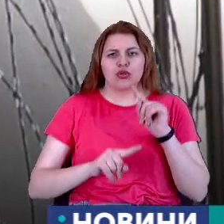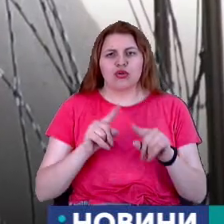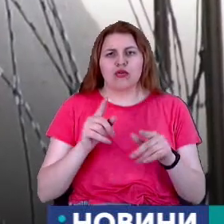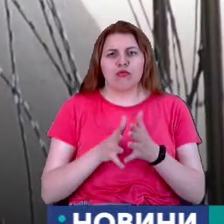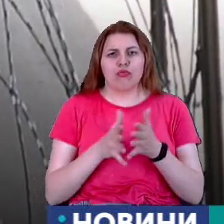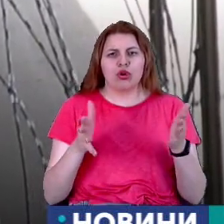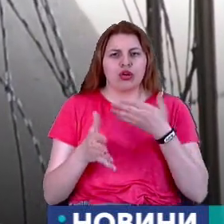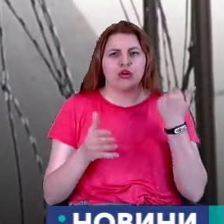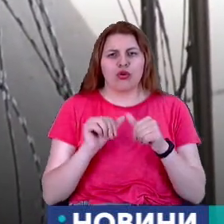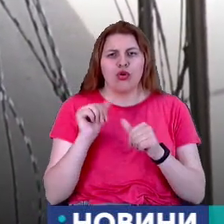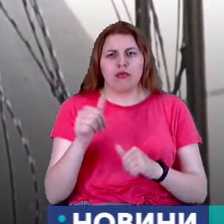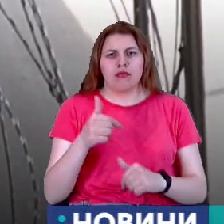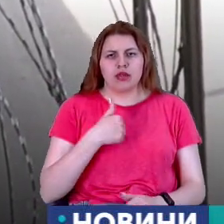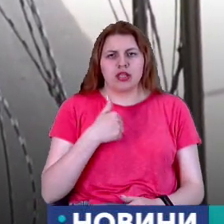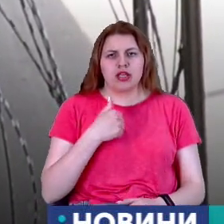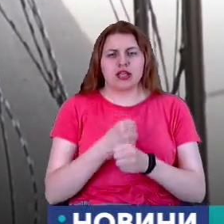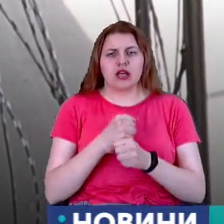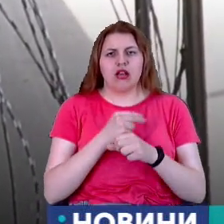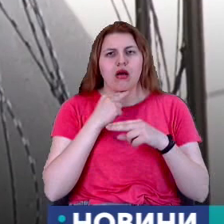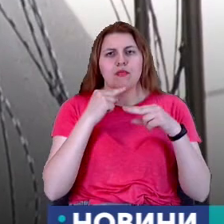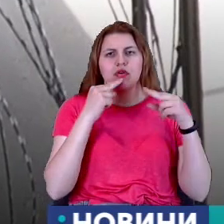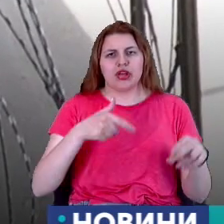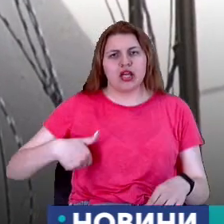делала обращение в Генеральный штаб Киева,